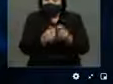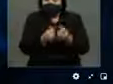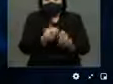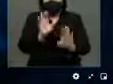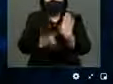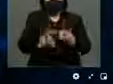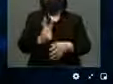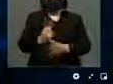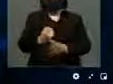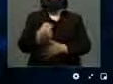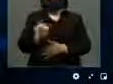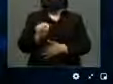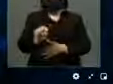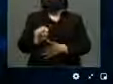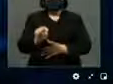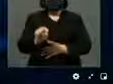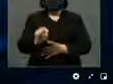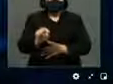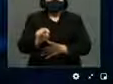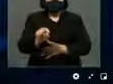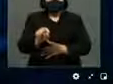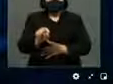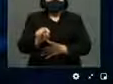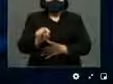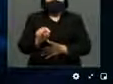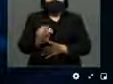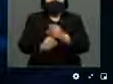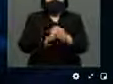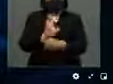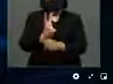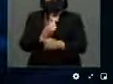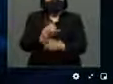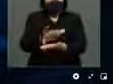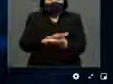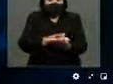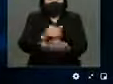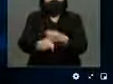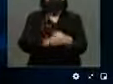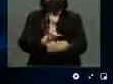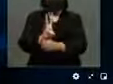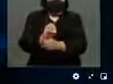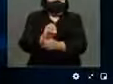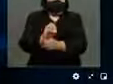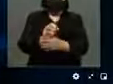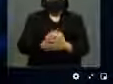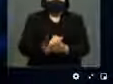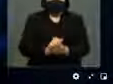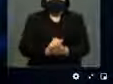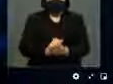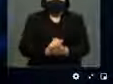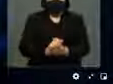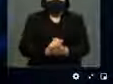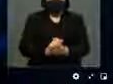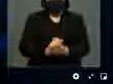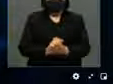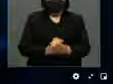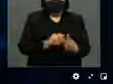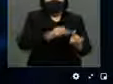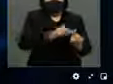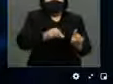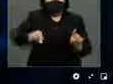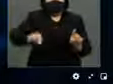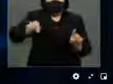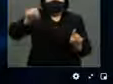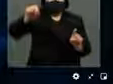ครับใกล้ๆค่ากลางนะครับอยู่ที่60ปีมาดูในเชิงของ กราฟตัวนี้ซึ่งก็จะเห็นยอด